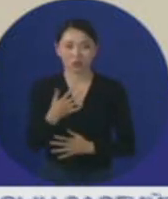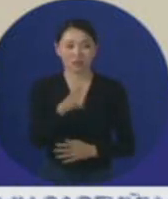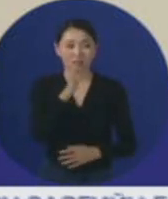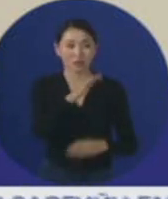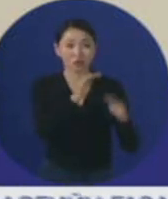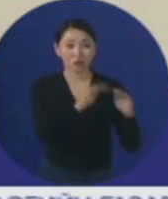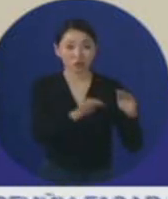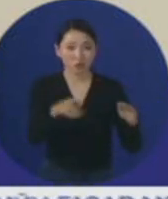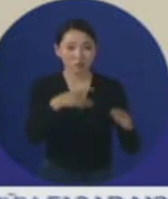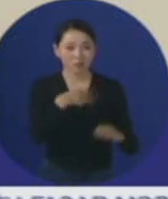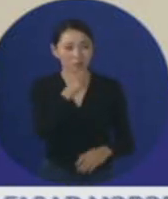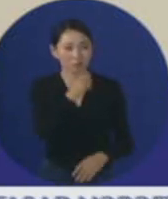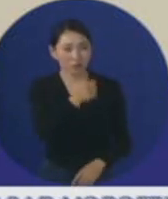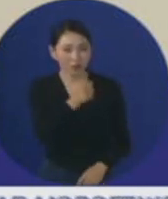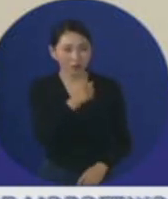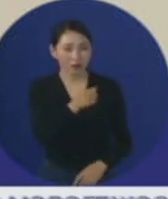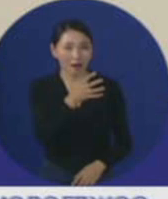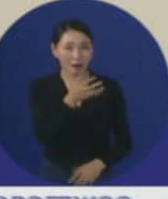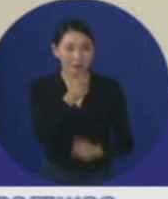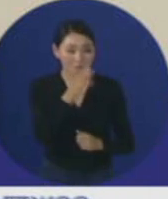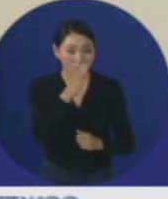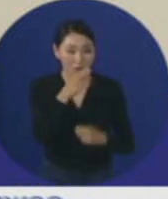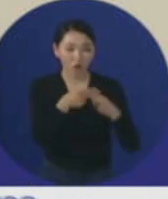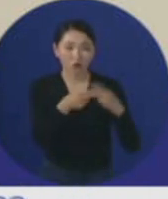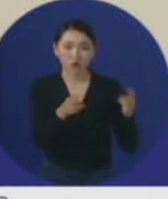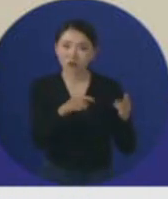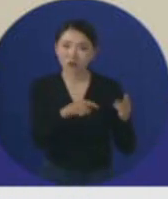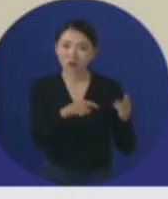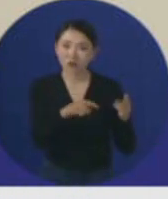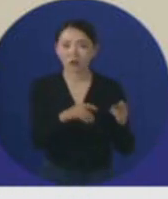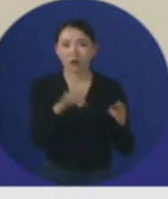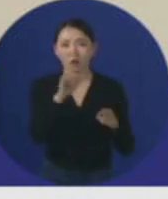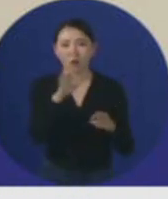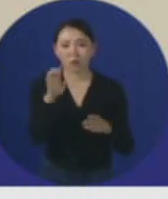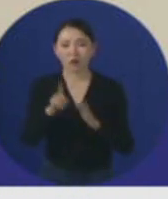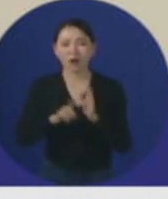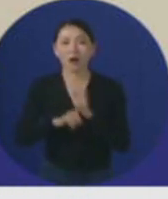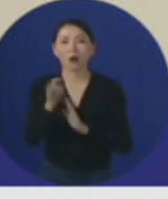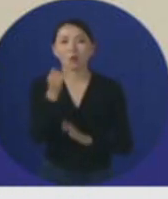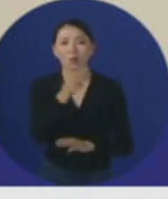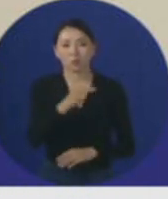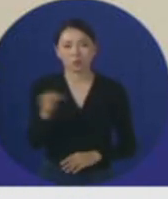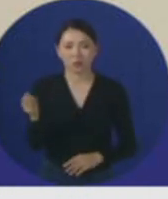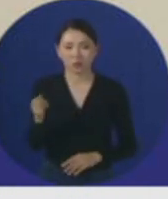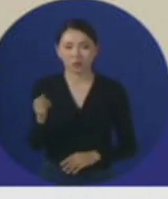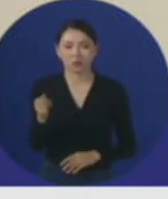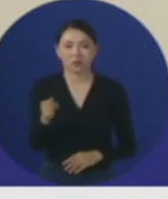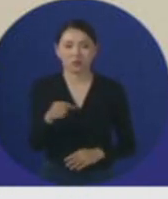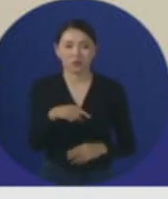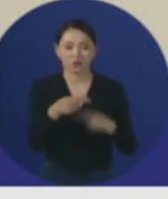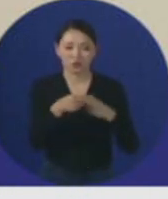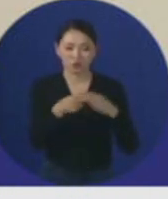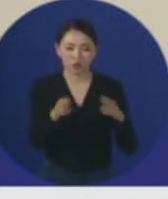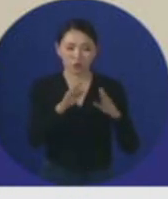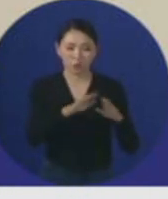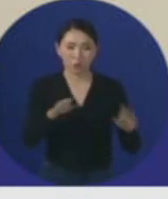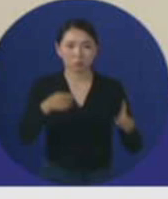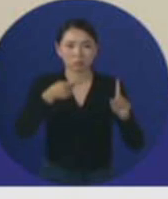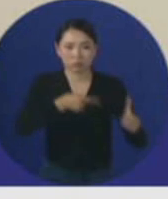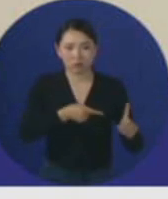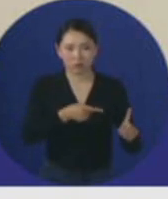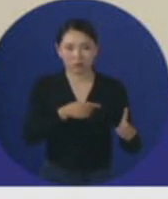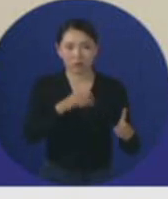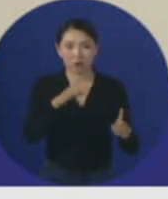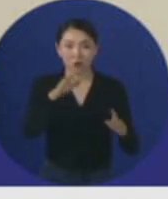хохирогчоос мэдүүлэг авах өрөөг бол энэ нийслэлд ялангуяа удаага яг хүүхдийн байгууллагын